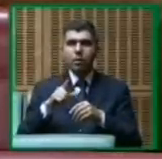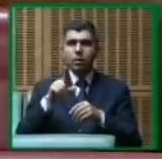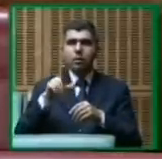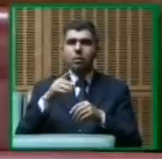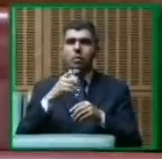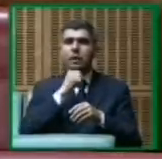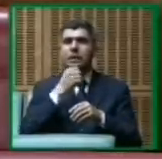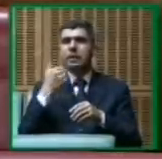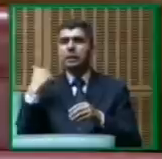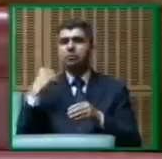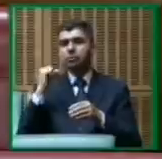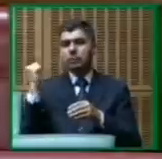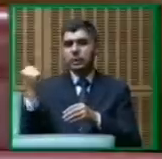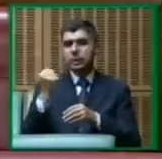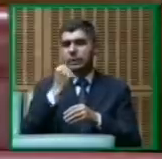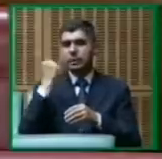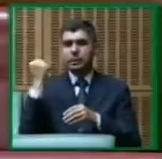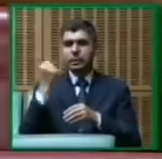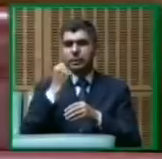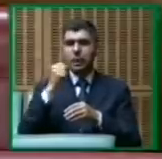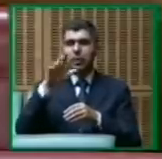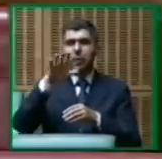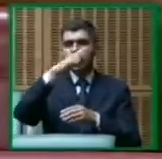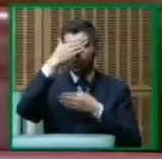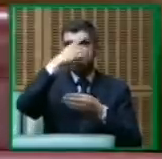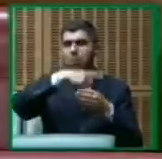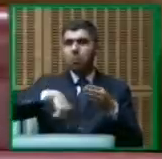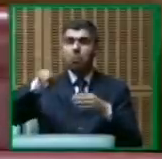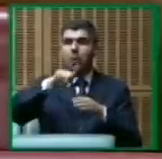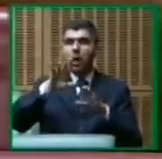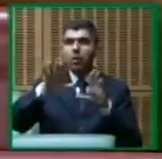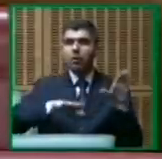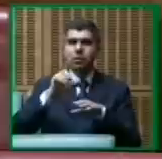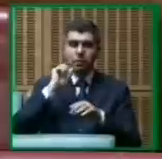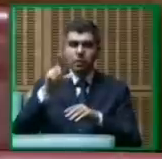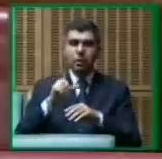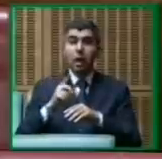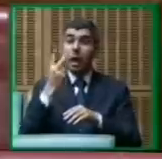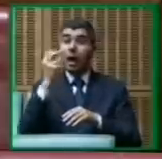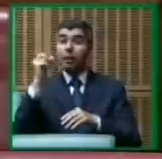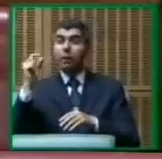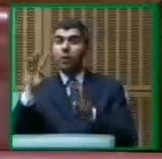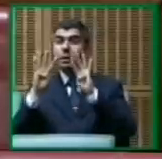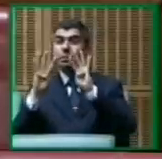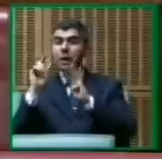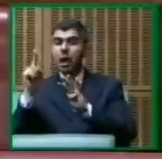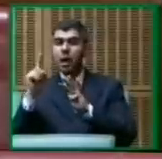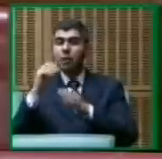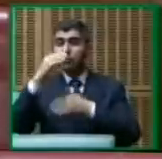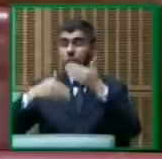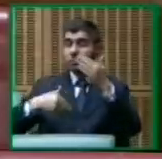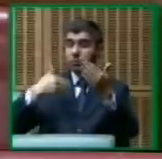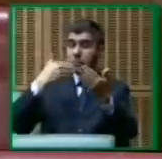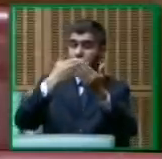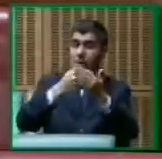التأخير كبير على الصعيد الوطني. ويمكن لي نقول لك بأنه من 2008 لهنا كانت واحد الخطوه